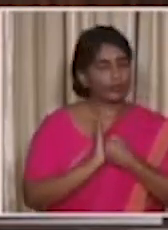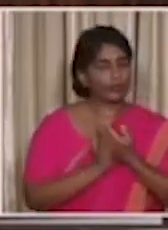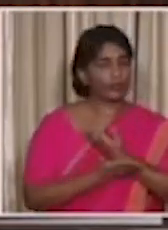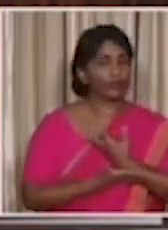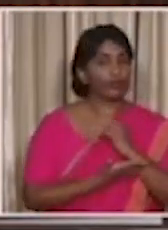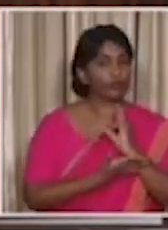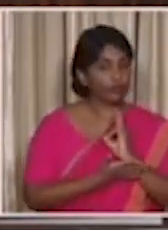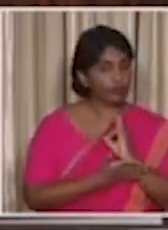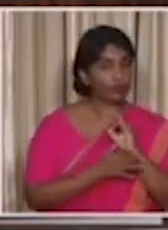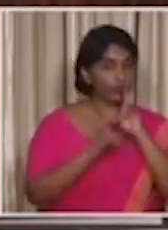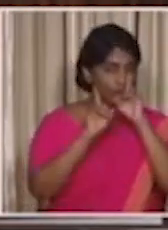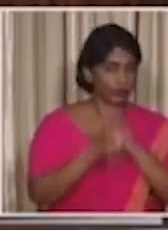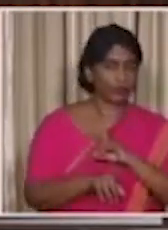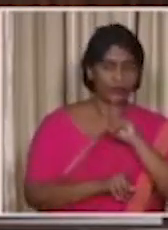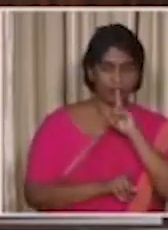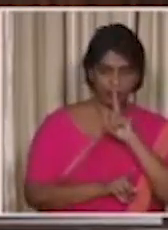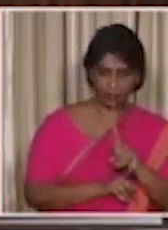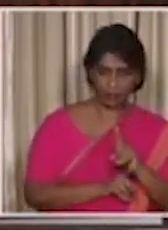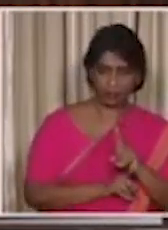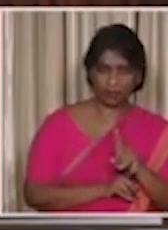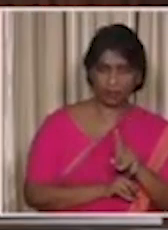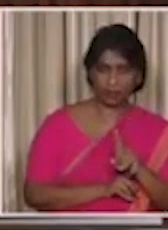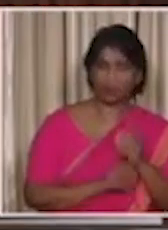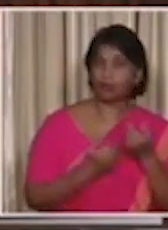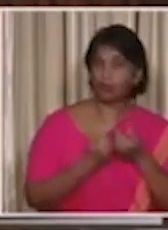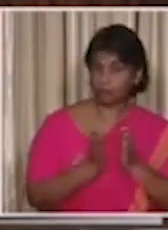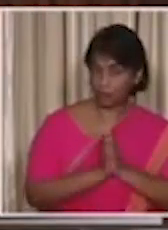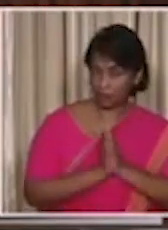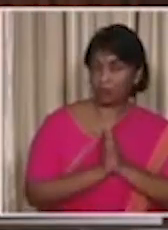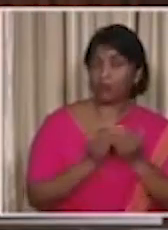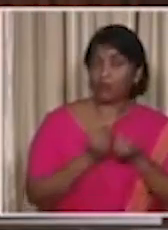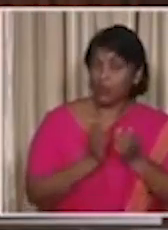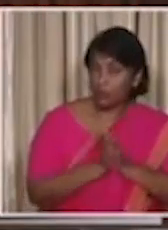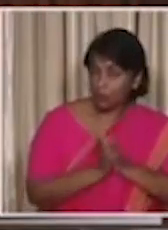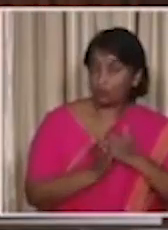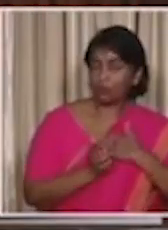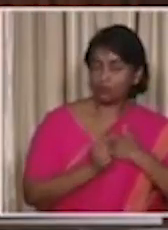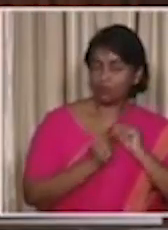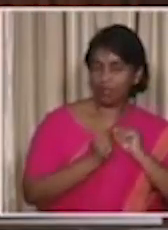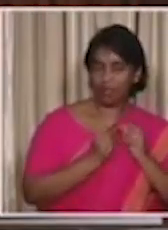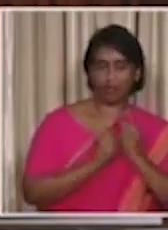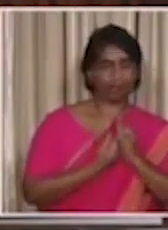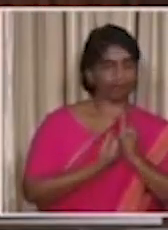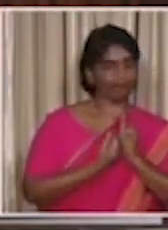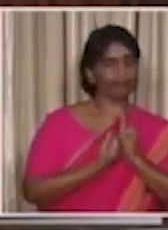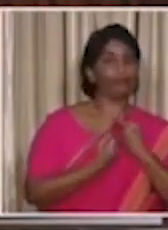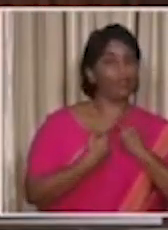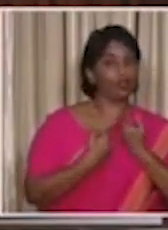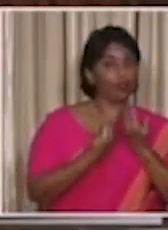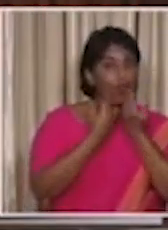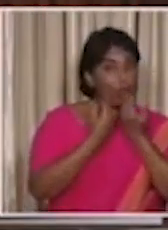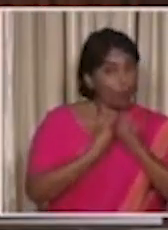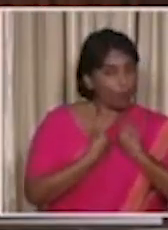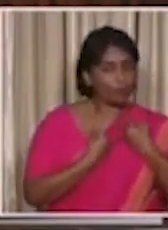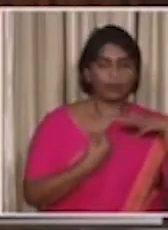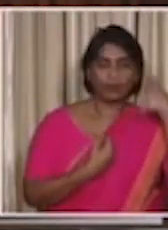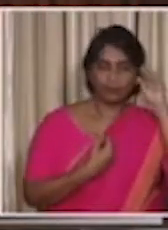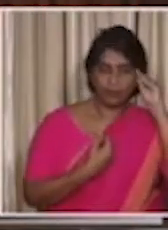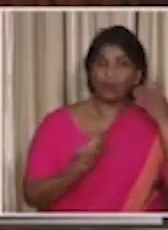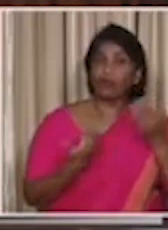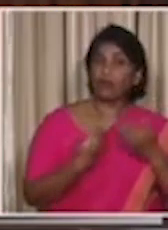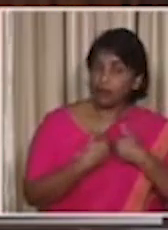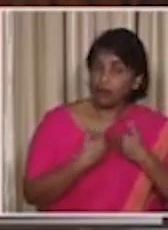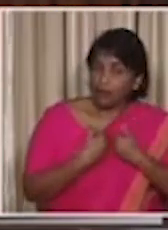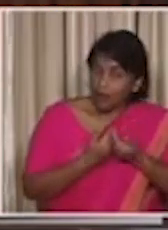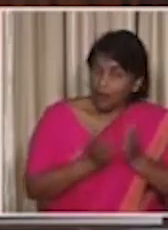වහන්සේ මෙන්ම මෙහෙම දේශනා කළා. තමා තමාටම පහනක් වන්න. ඒ උපදෙස් පිළිගනිමින් අපි